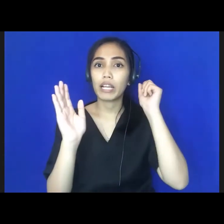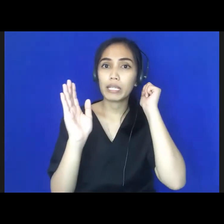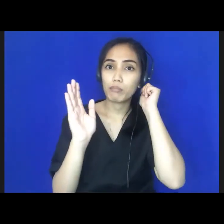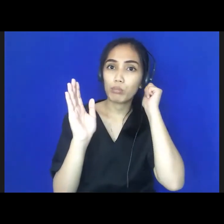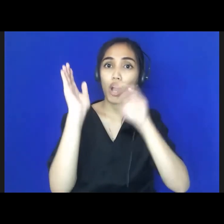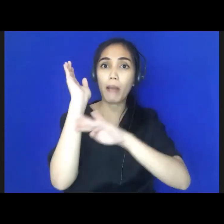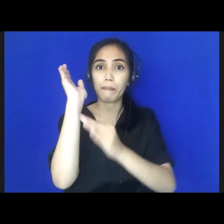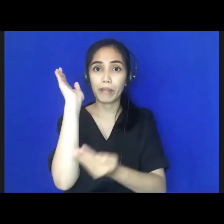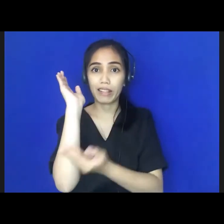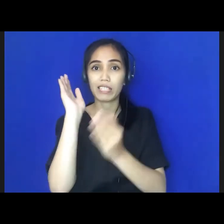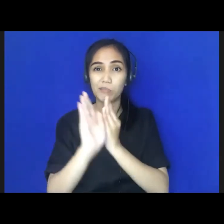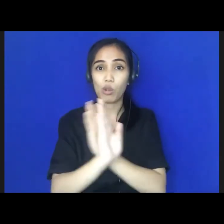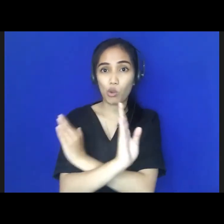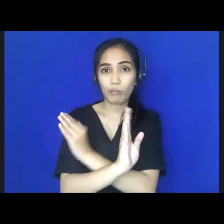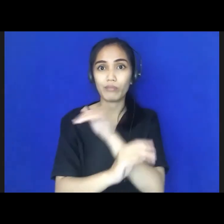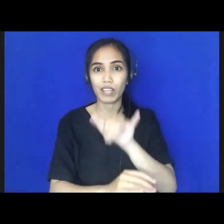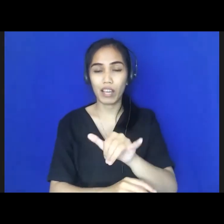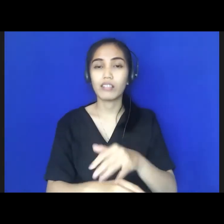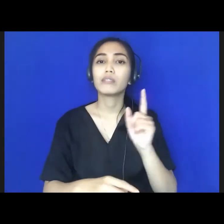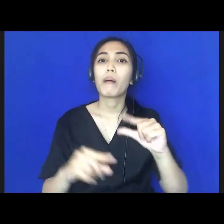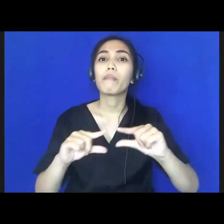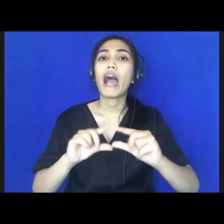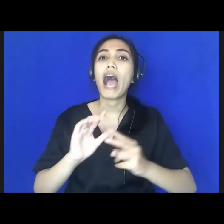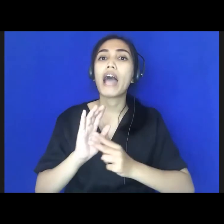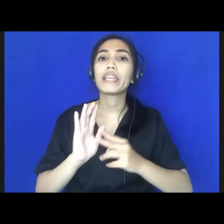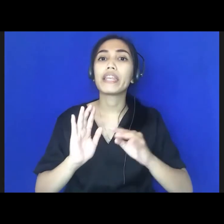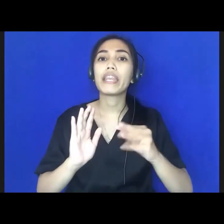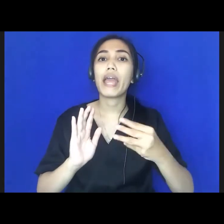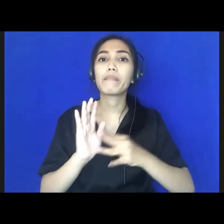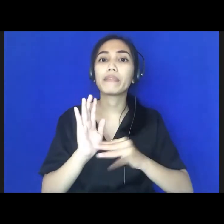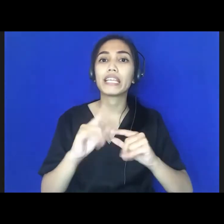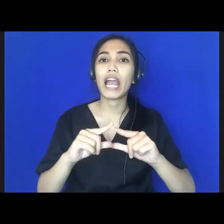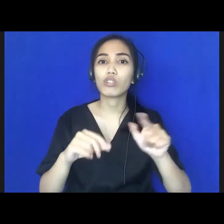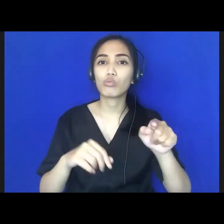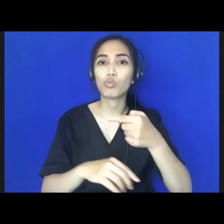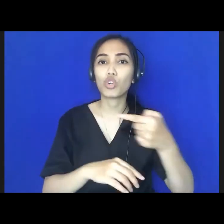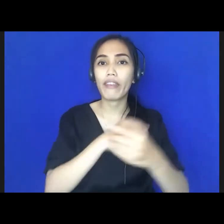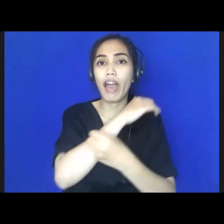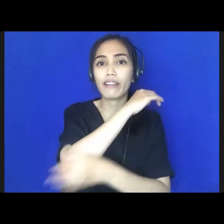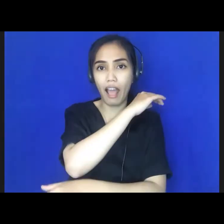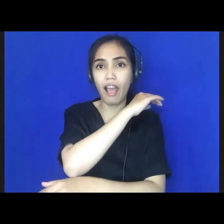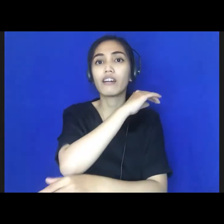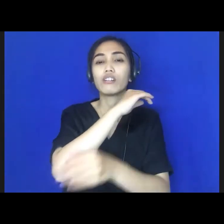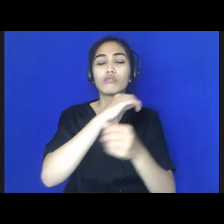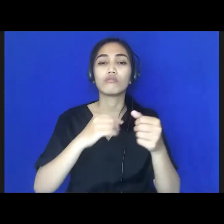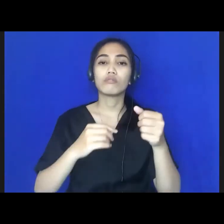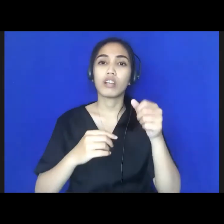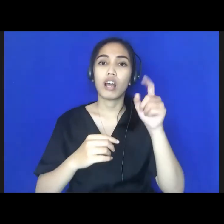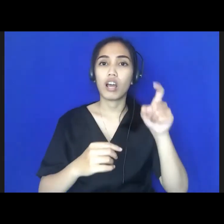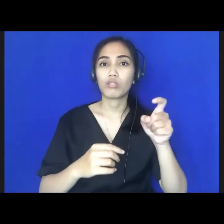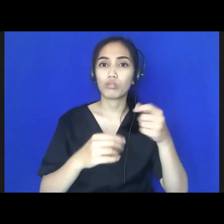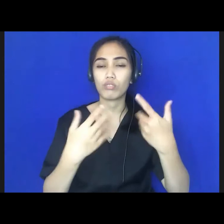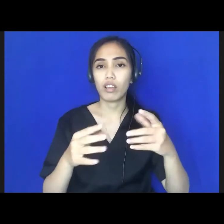ini juga karena tingkat anemia juga masih tinggi, maka penting juga agar bisa melakukan itu di usia